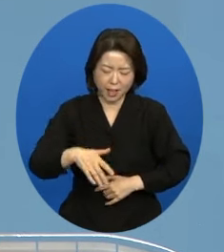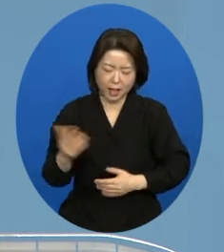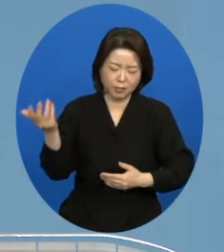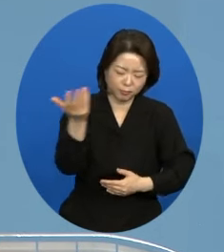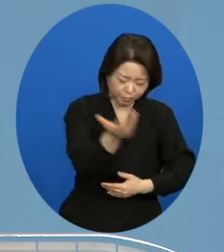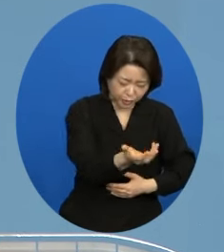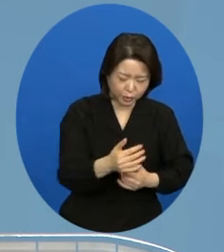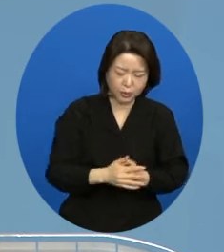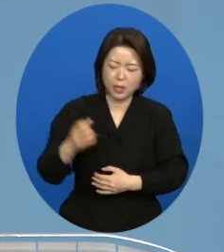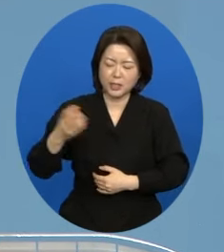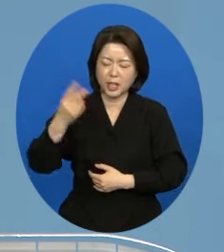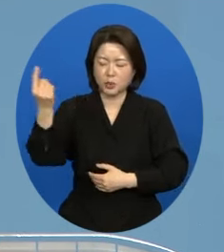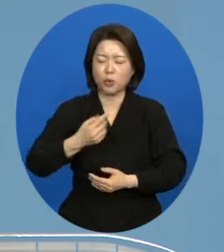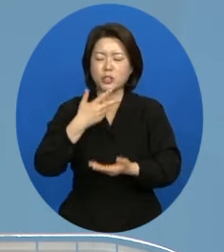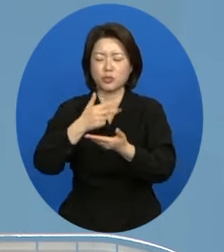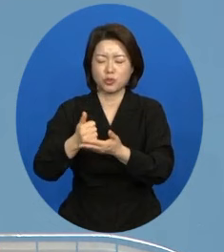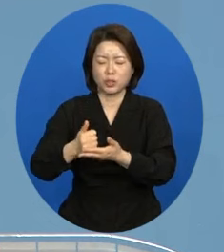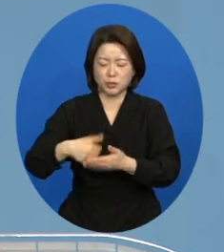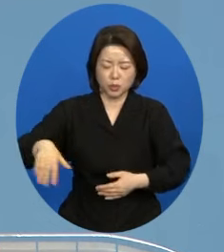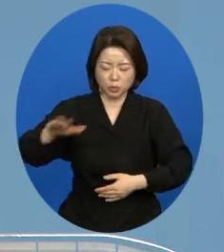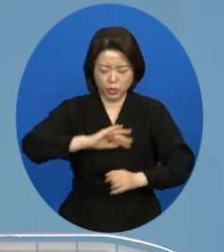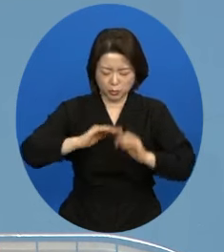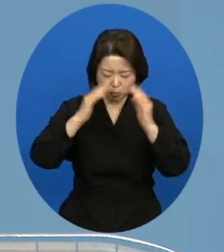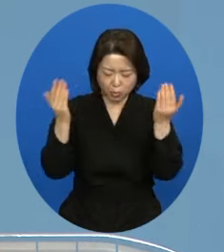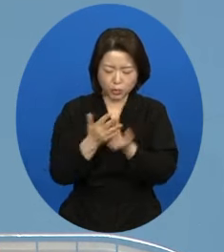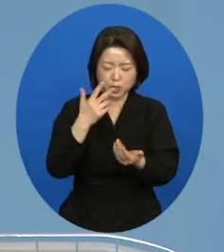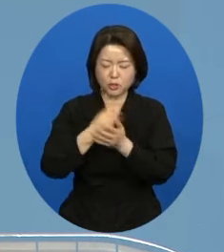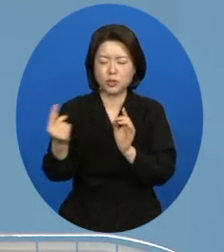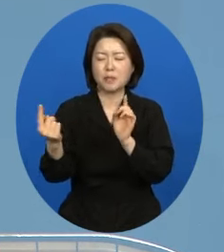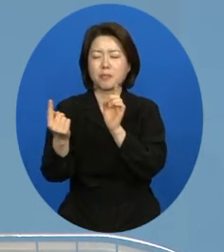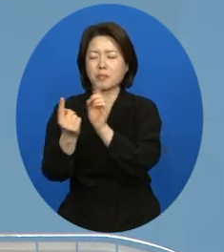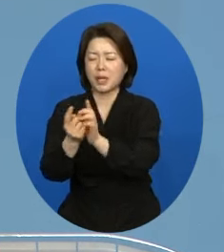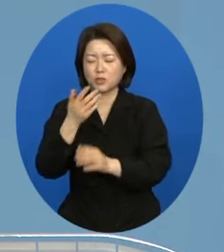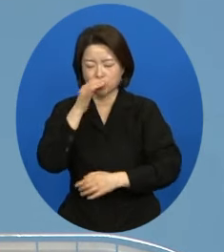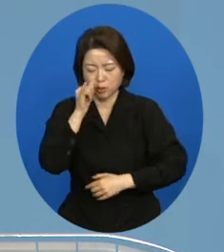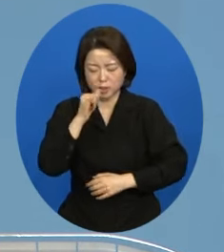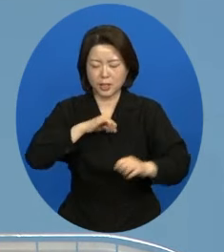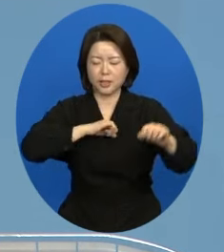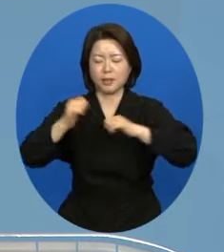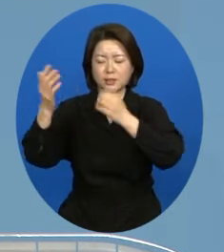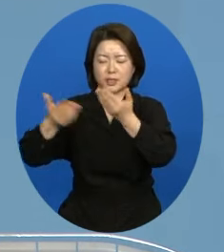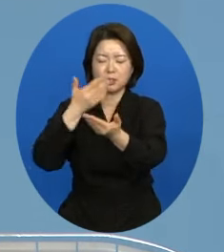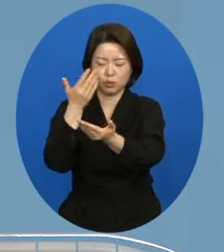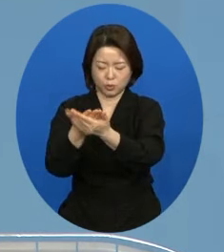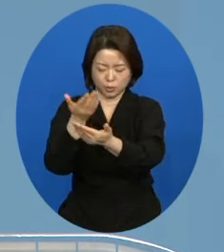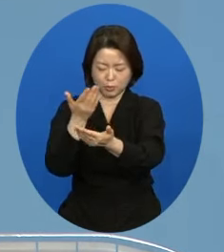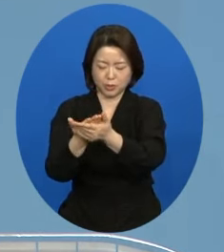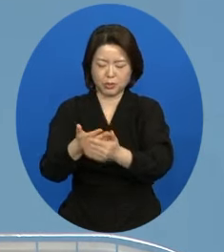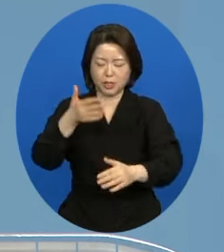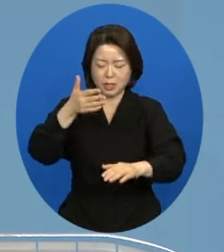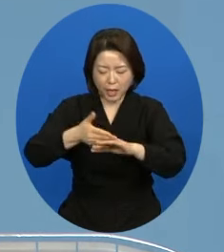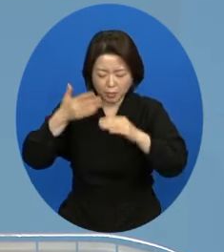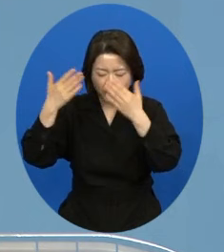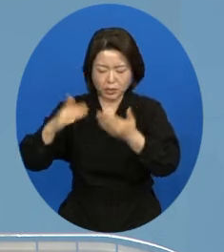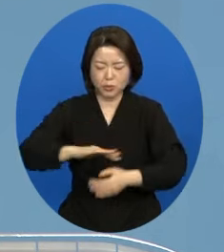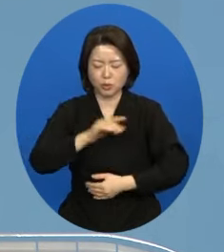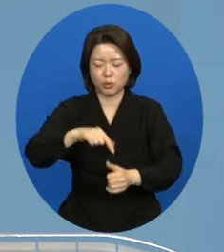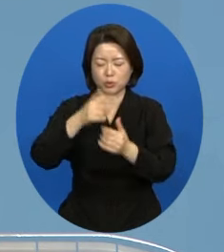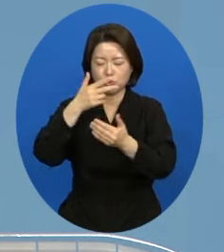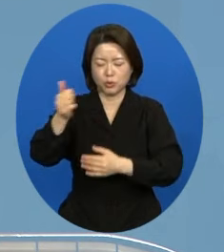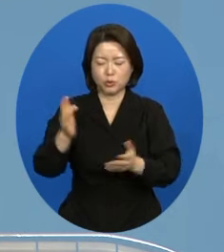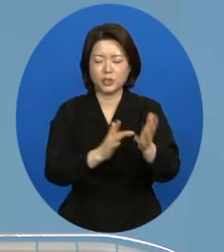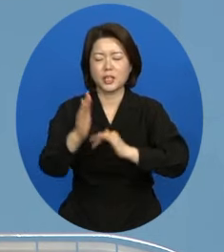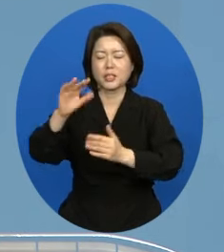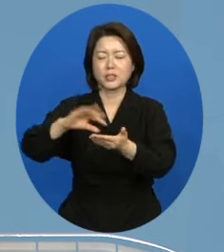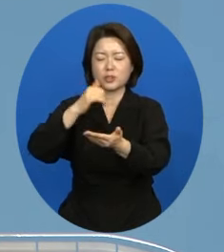다시 오실 주님 다시 우리 모두가 다 주님을 맞이할 수 있도록 하나님 역사하여 주시옵소서 감사하며 우리 구주 예수님의